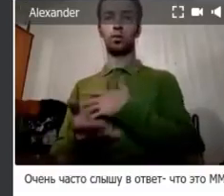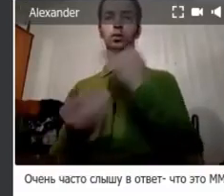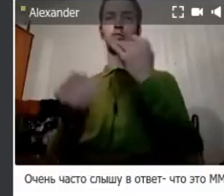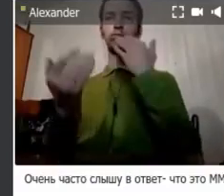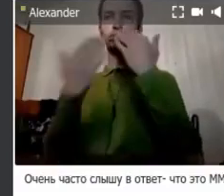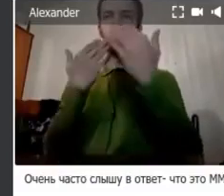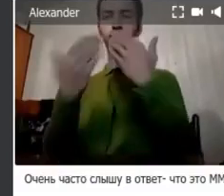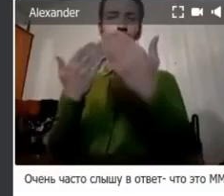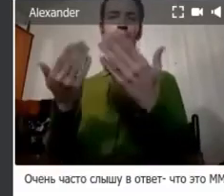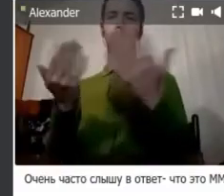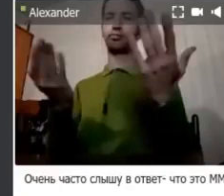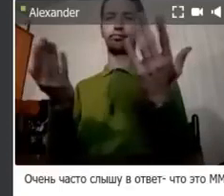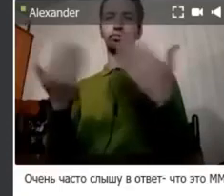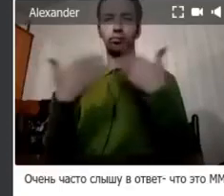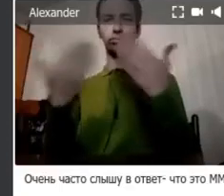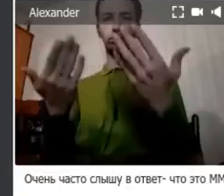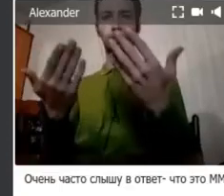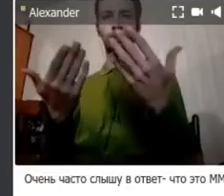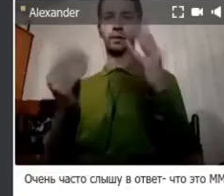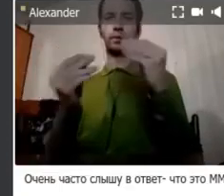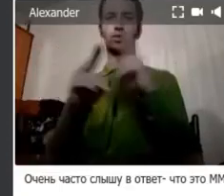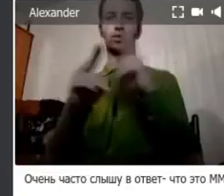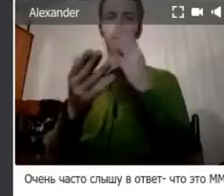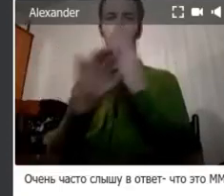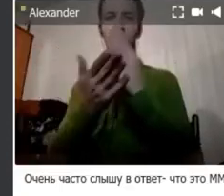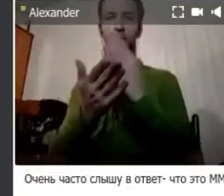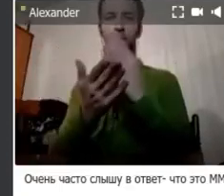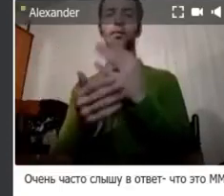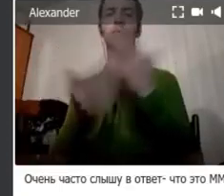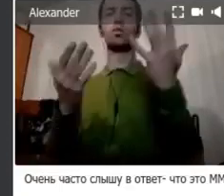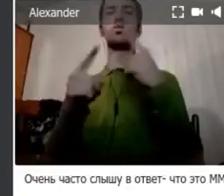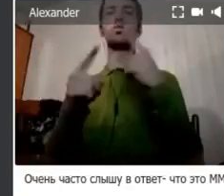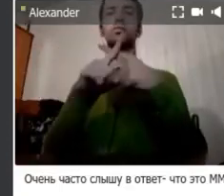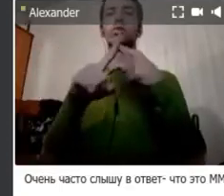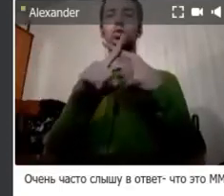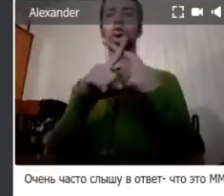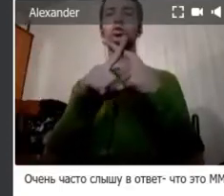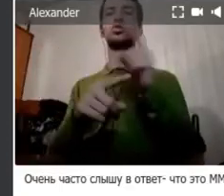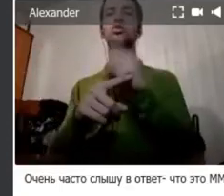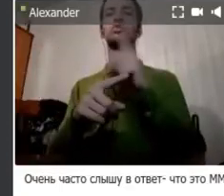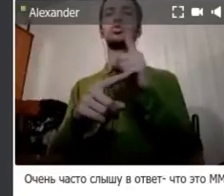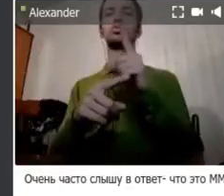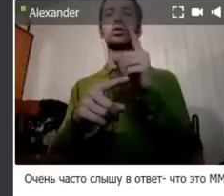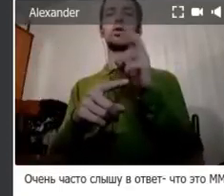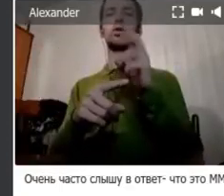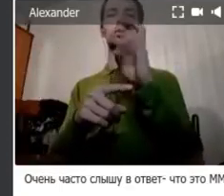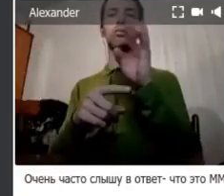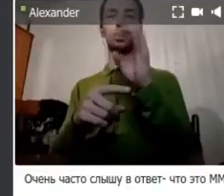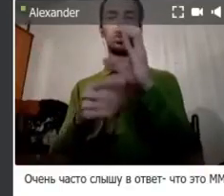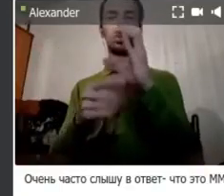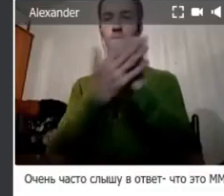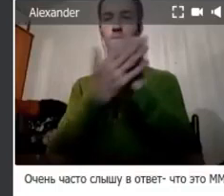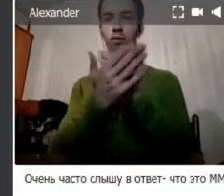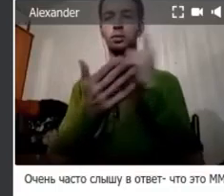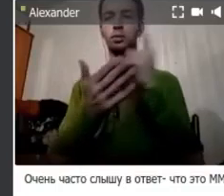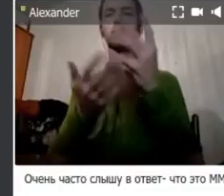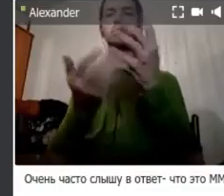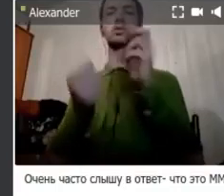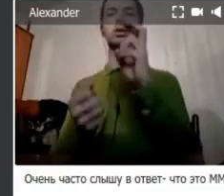законно. Бонусы не облагаются налогами нигде, ни в одной стране мира, в том числе в России. Поэтому